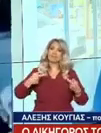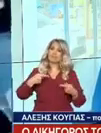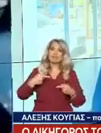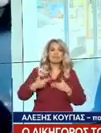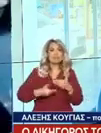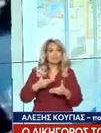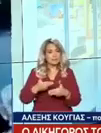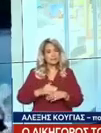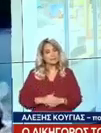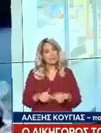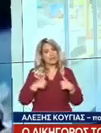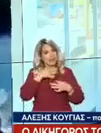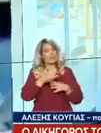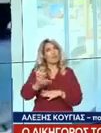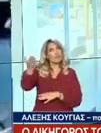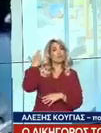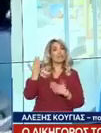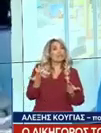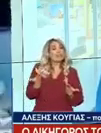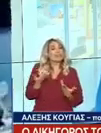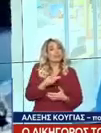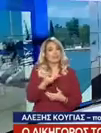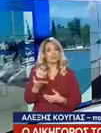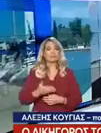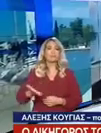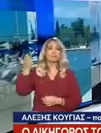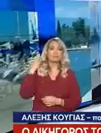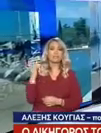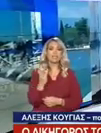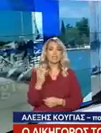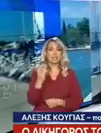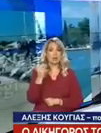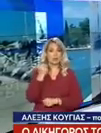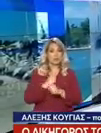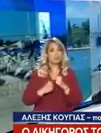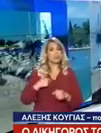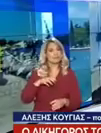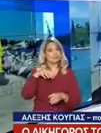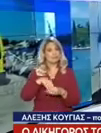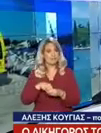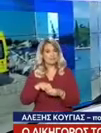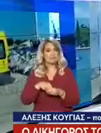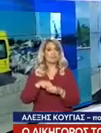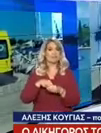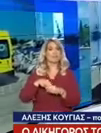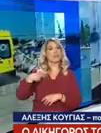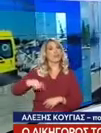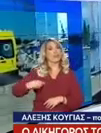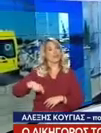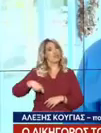Να σας πω τι συνέβη στην υπόθεση αυτή. Ναι. Πριν 33 χρόνια είχα ήδη αρχίσει να γίνομαι έτσι επίλεκτος